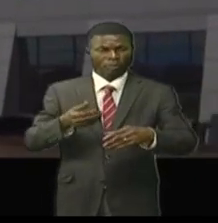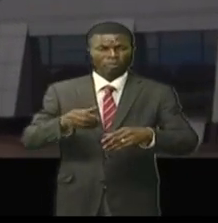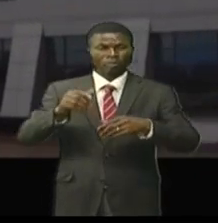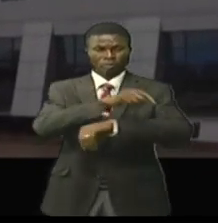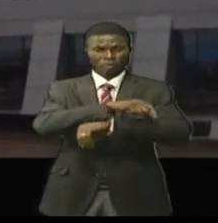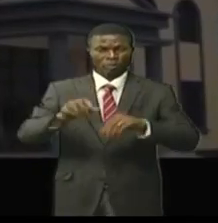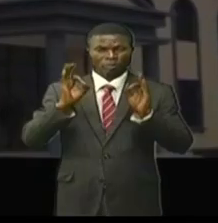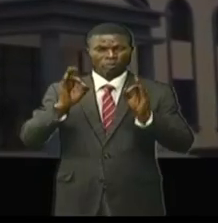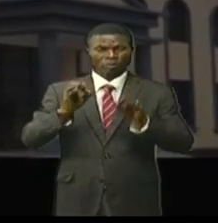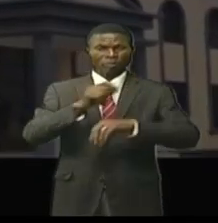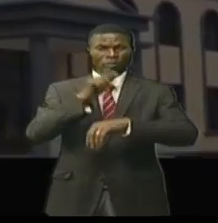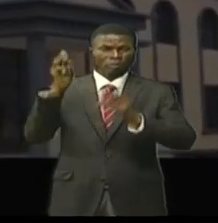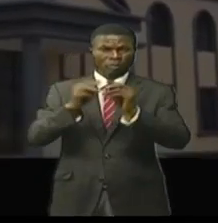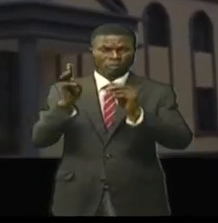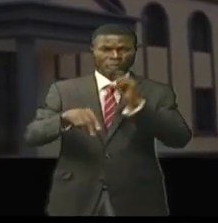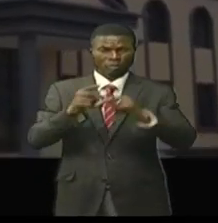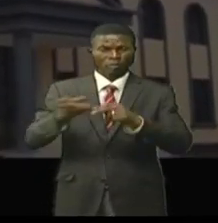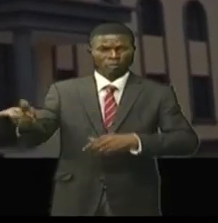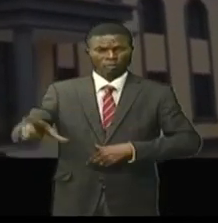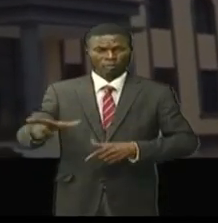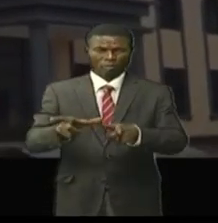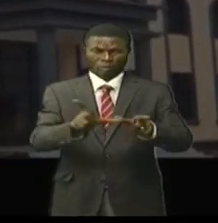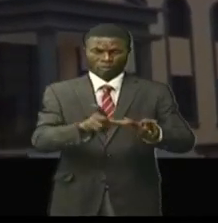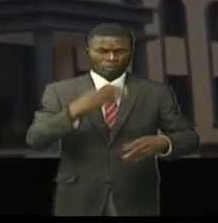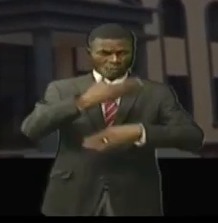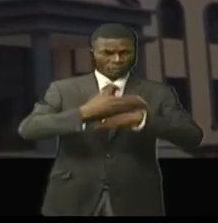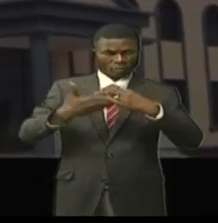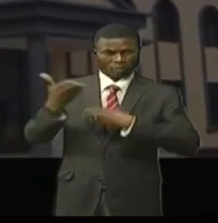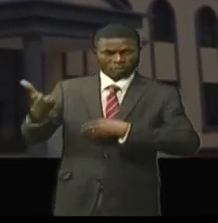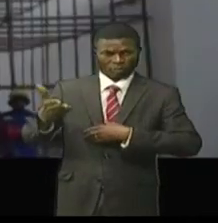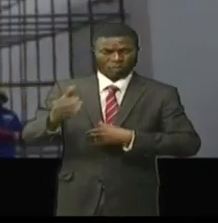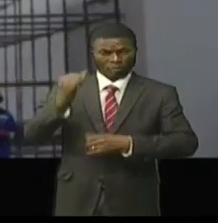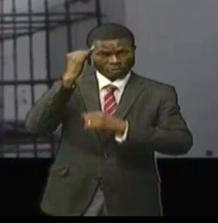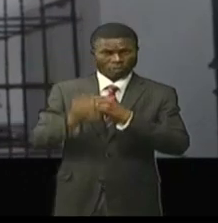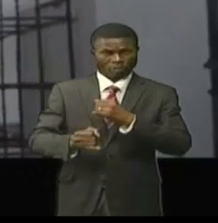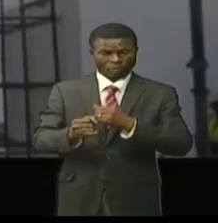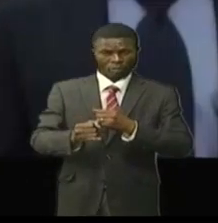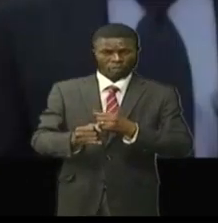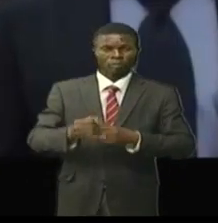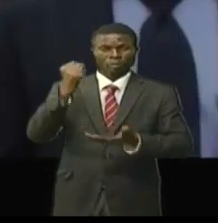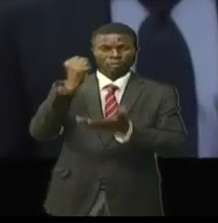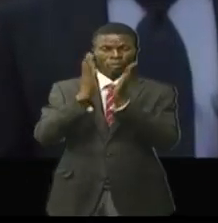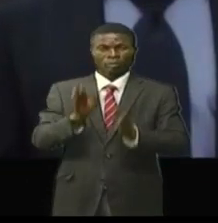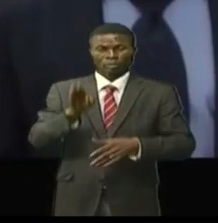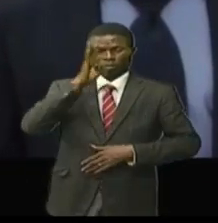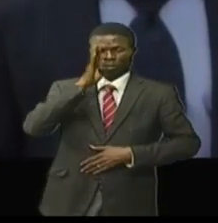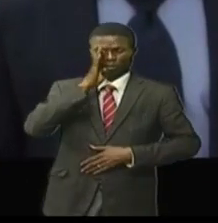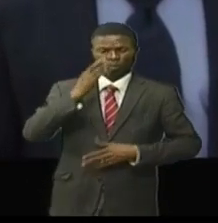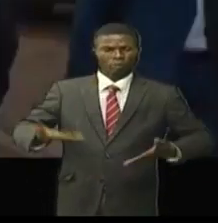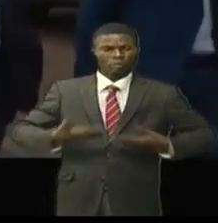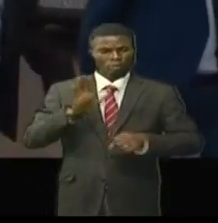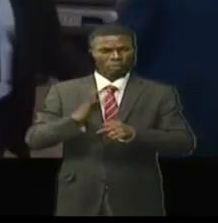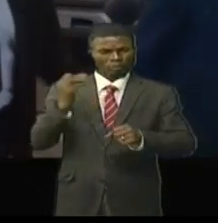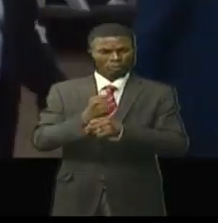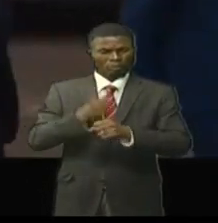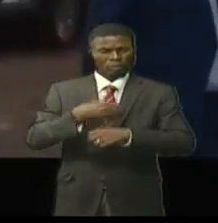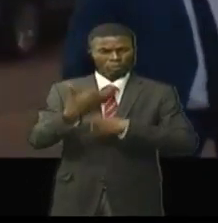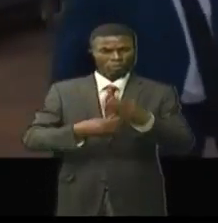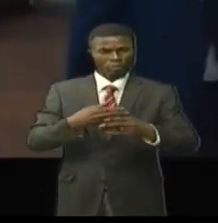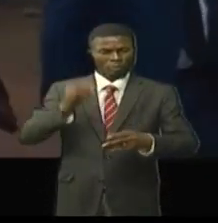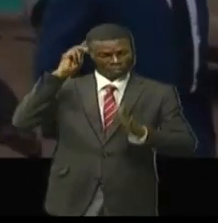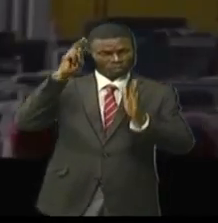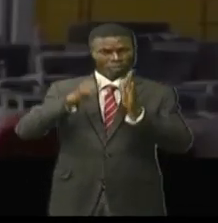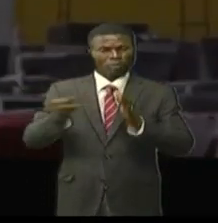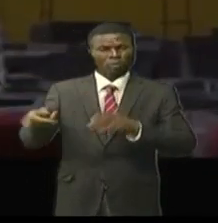de l'Assemblée provinciale de Lualaba en construction. Au finish, la diplomate belge a salué ce travail abattu par le